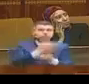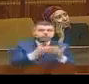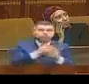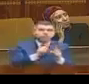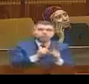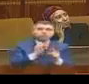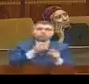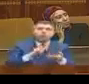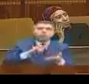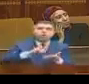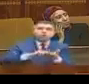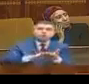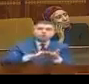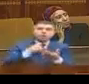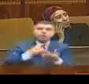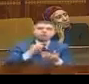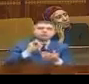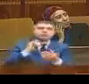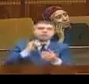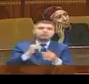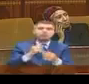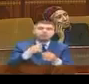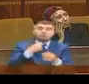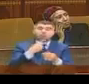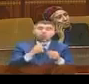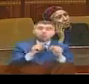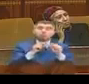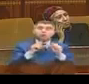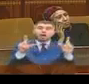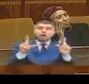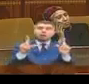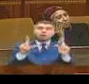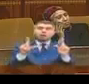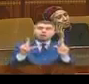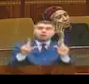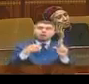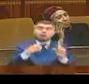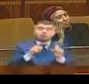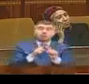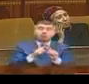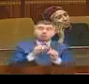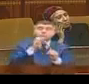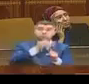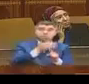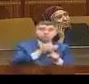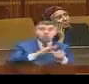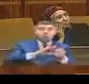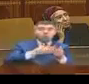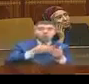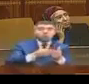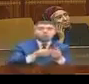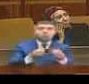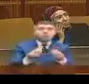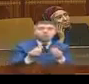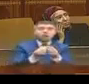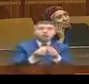اللي وقع في الحسيمه الكلمه ديالنا كانت واضحه فيما يتعلق بالمقترحات ديالنا للخروج من الازمه، فيما يتعلق كذلك